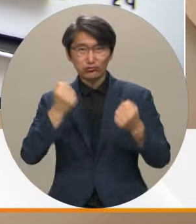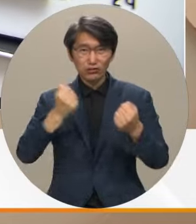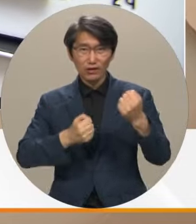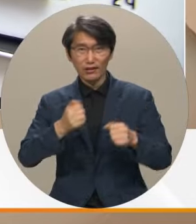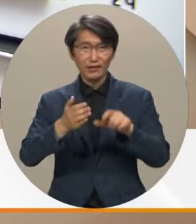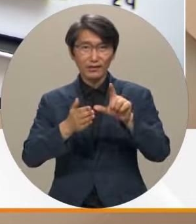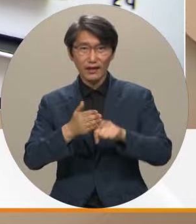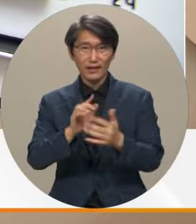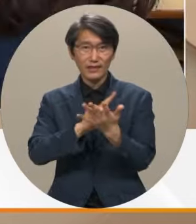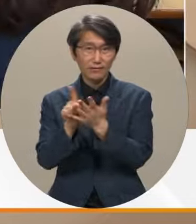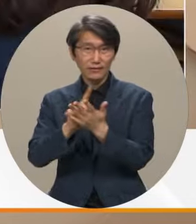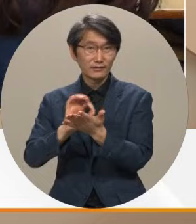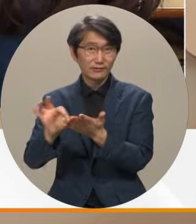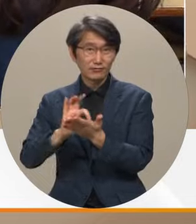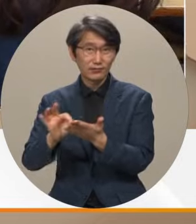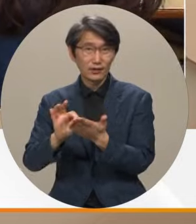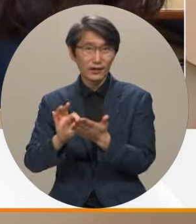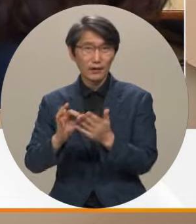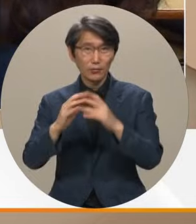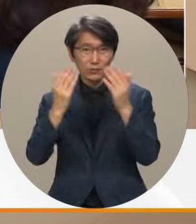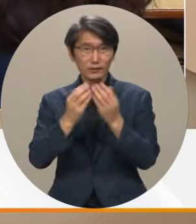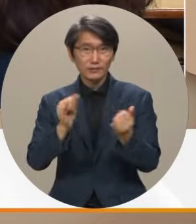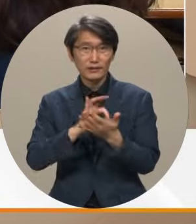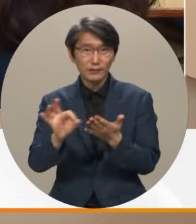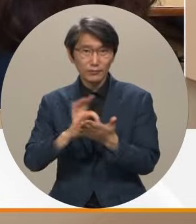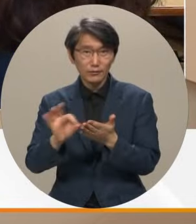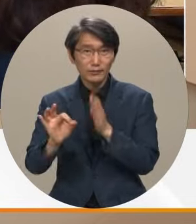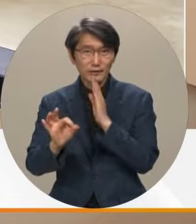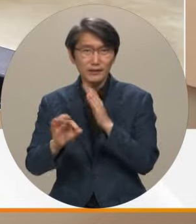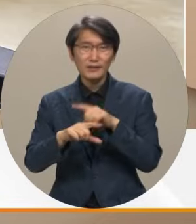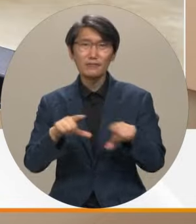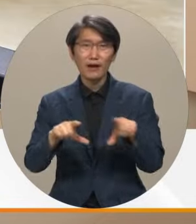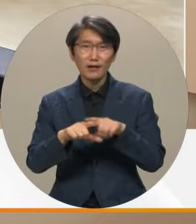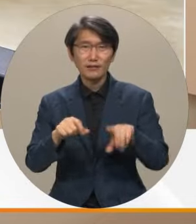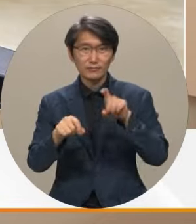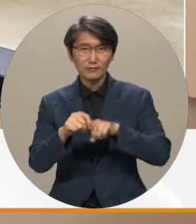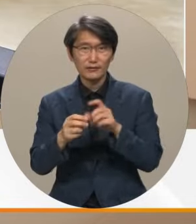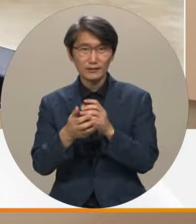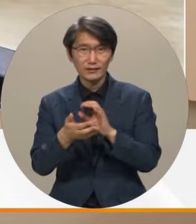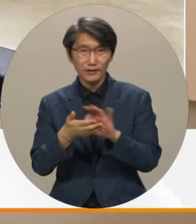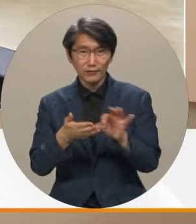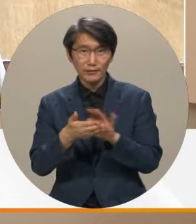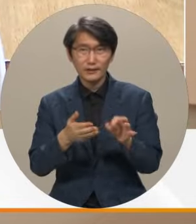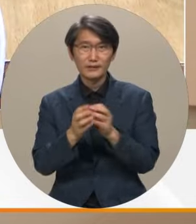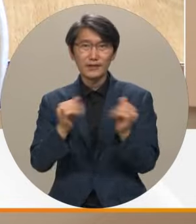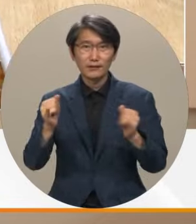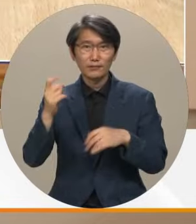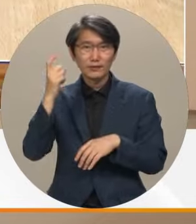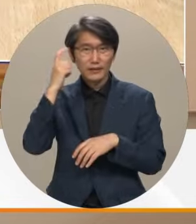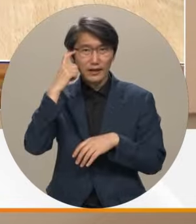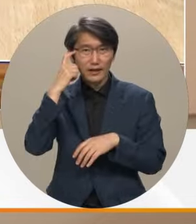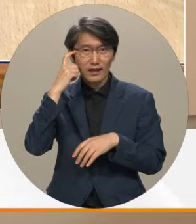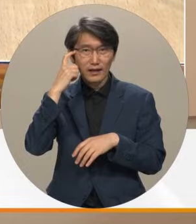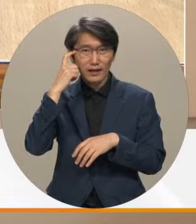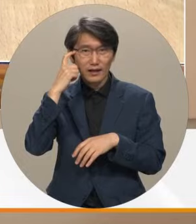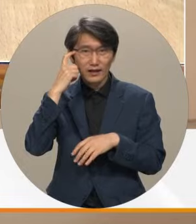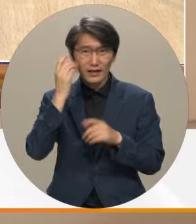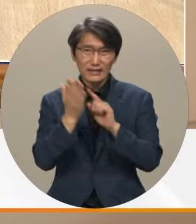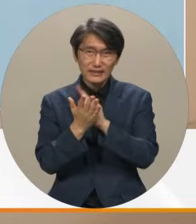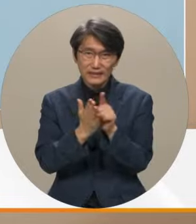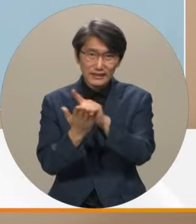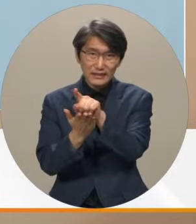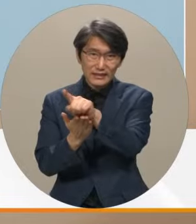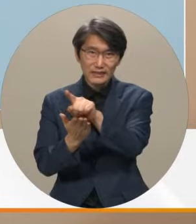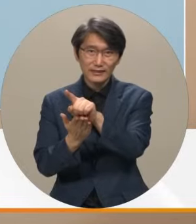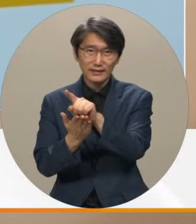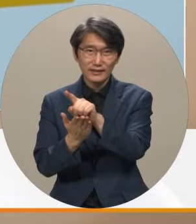때 내비게이션 쓰잖아요. 내비게이션이 너무 일반화되다 보면 이 인간의 어떤 공감과학적 능력, 지리적